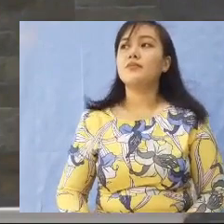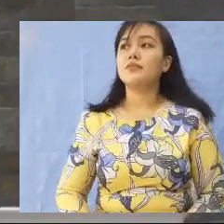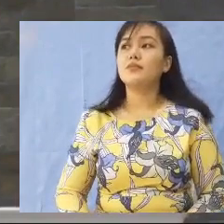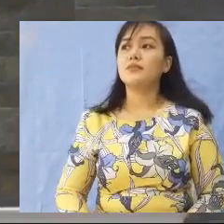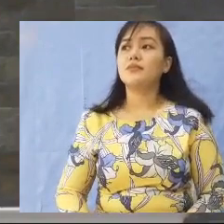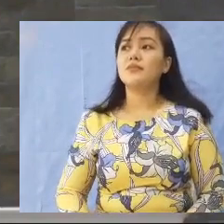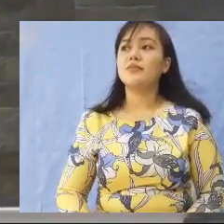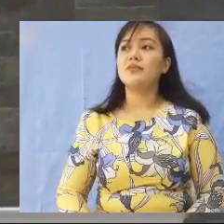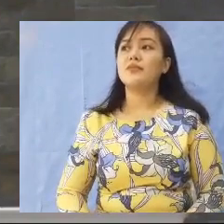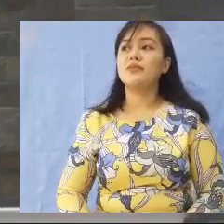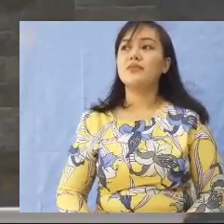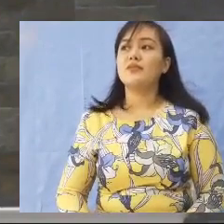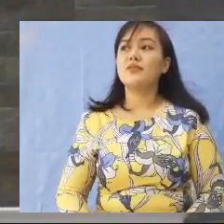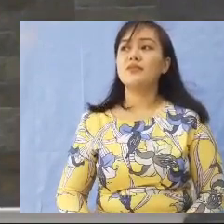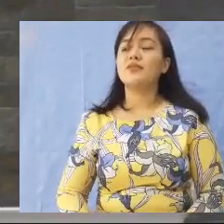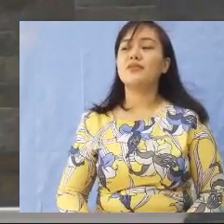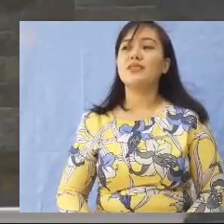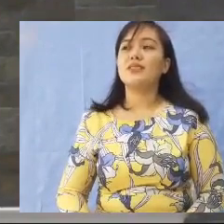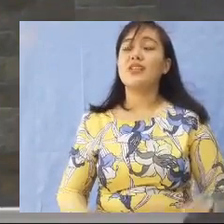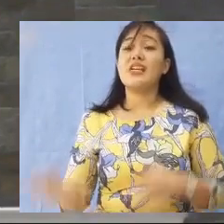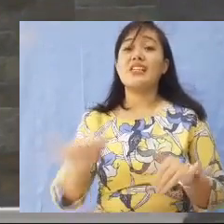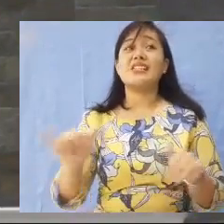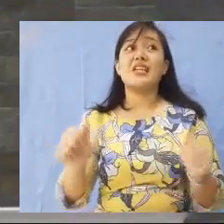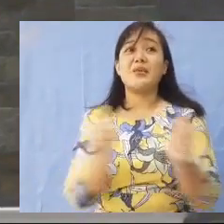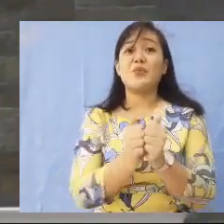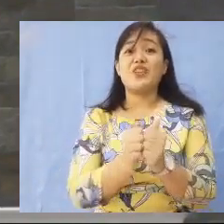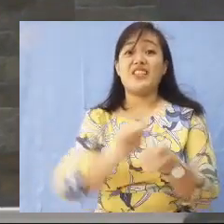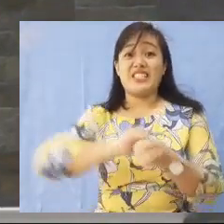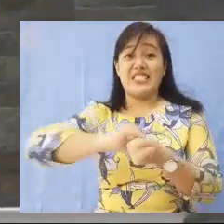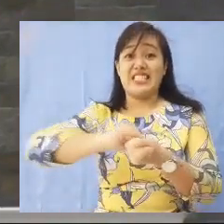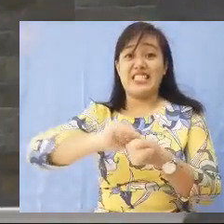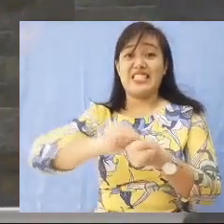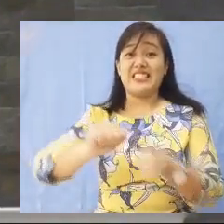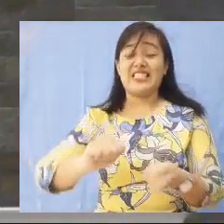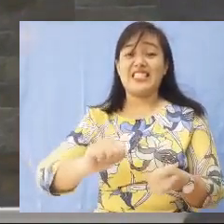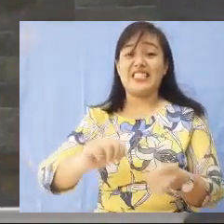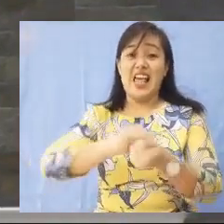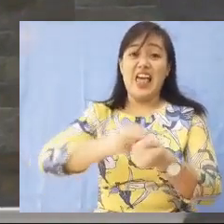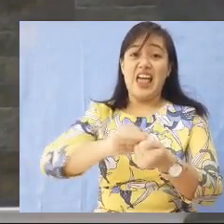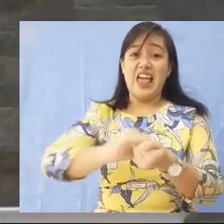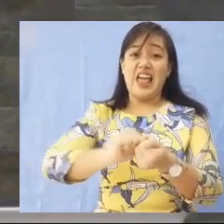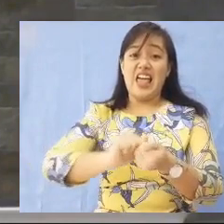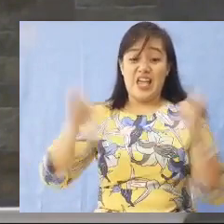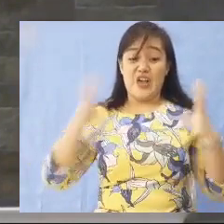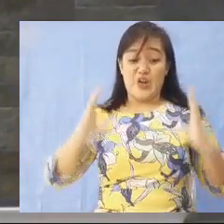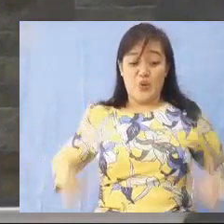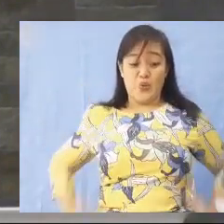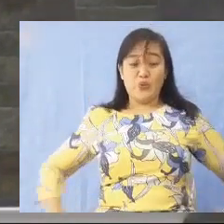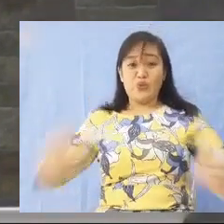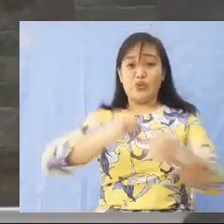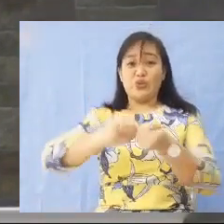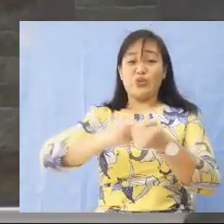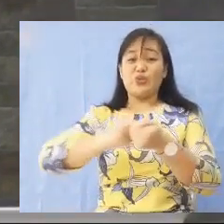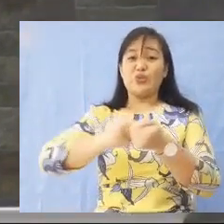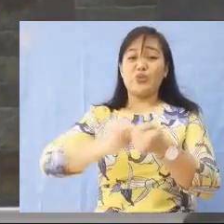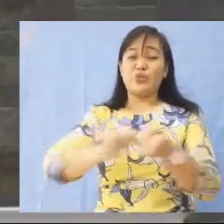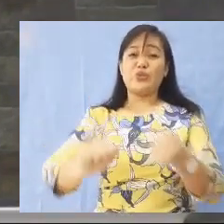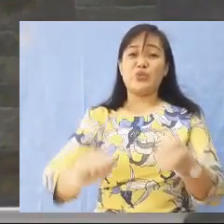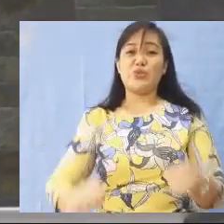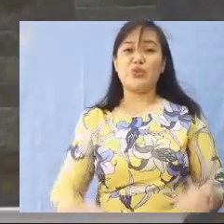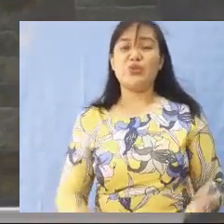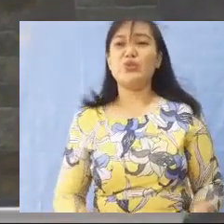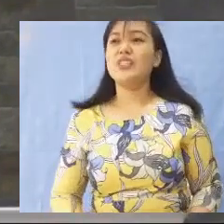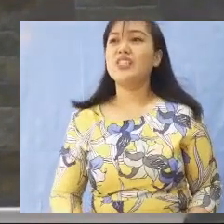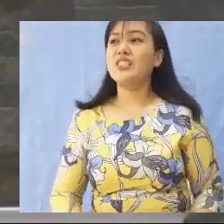Kinusot mo ng lahat kasi hindi makuha ng washing machine, kinusot mo ng lahat, gas-gas na yung daliri mo, dito